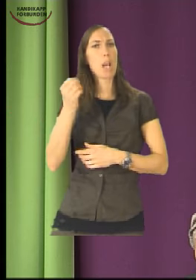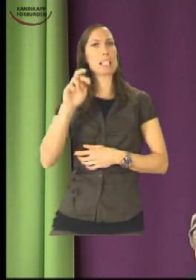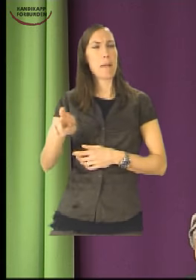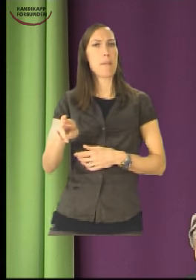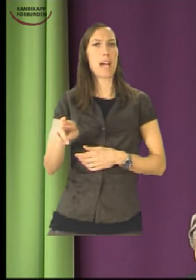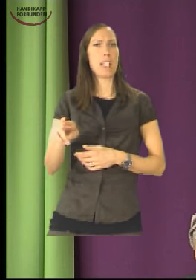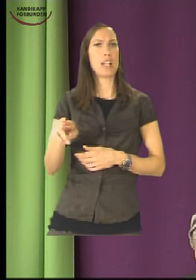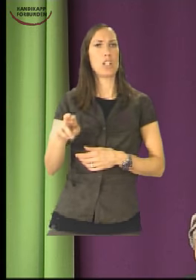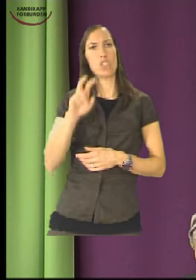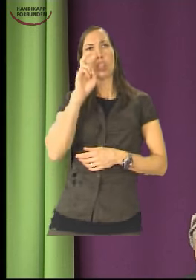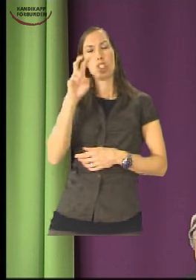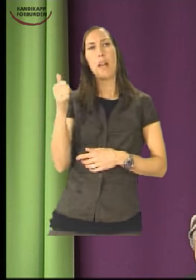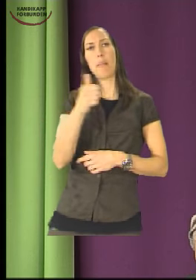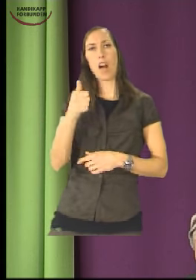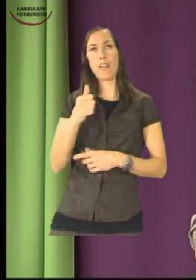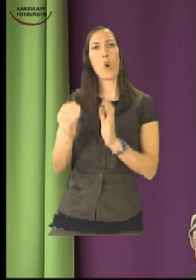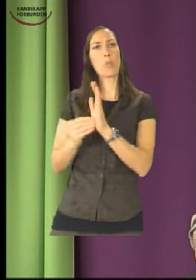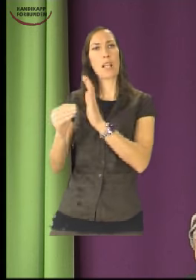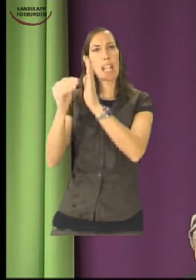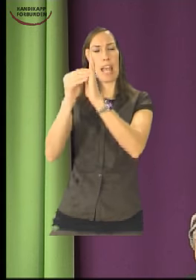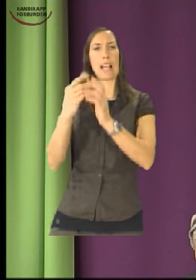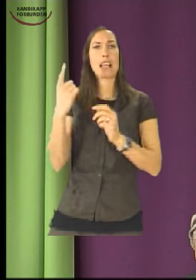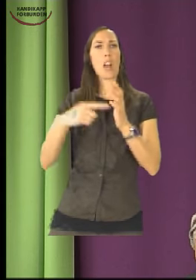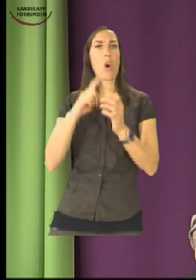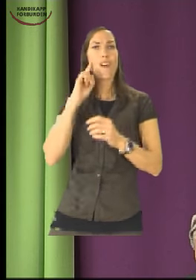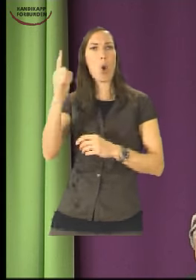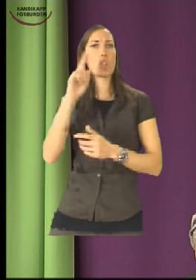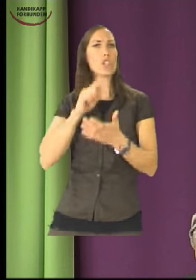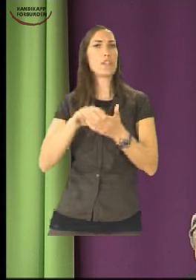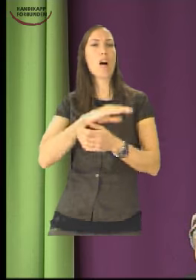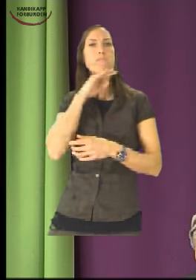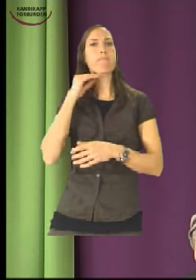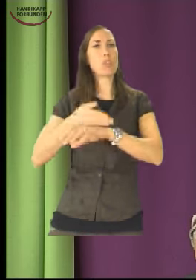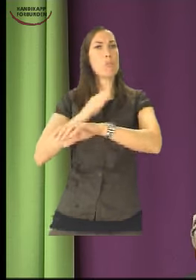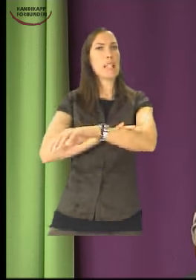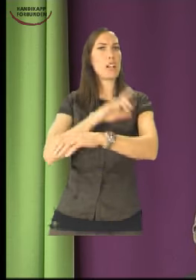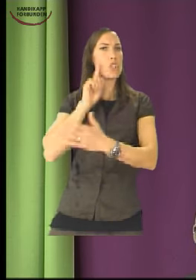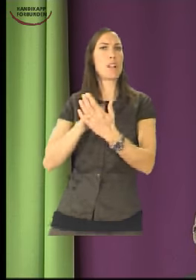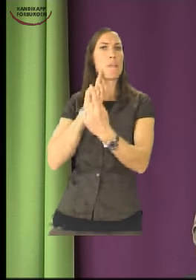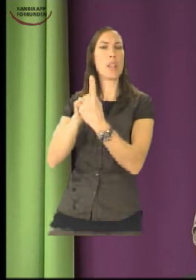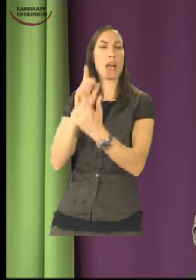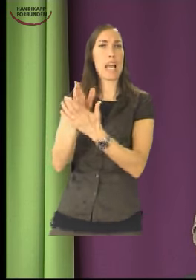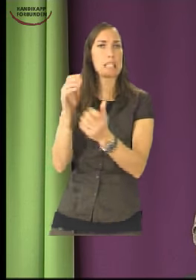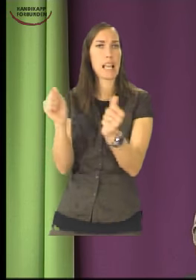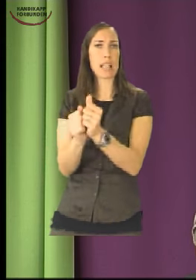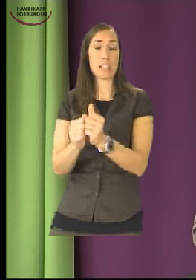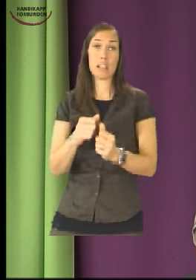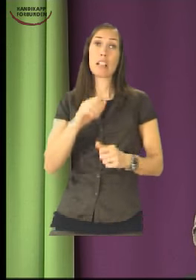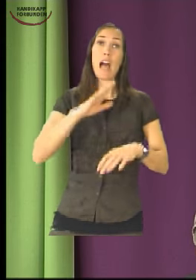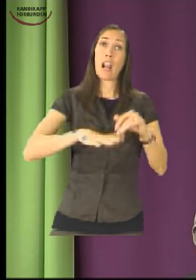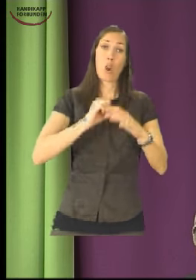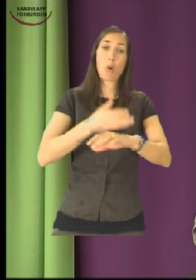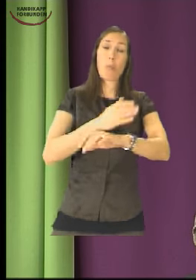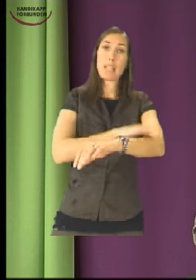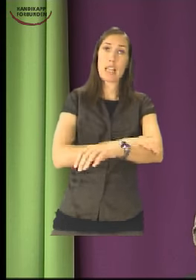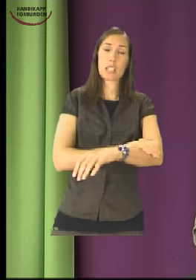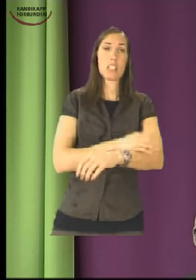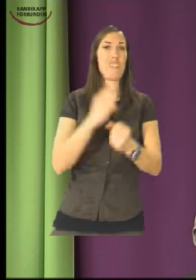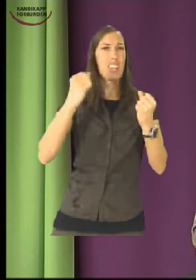man skulle behöva uppdatera sig en gång om året så att man hade kompetens till att ta hand om det här. Så det är en kompetensfråga och den får vi glömma